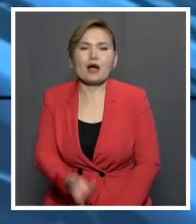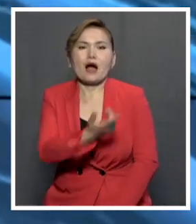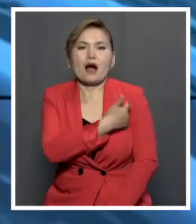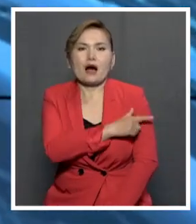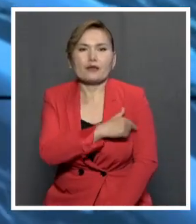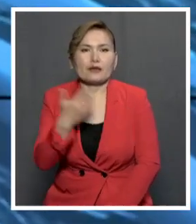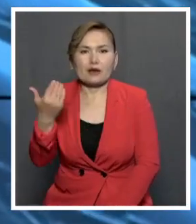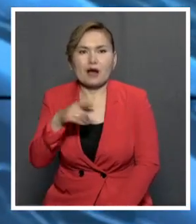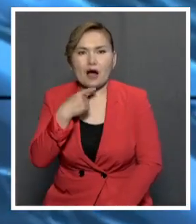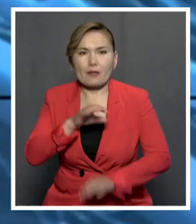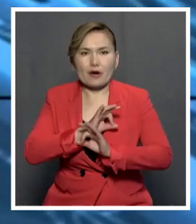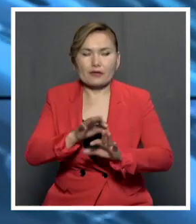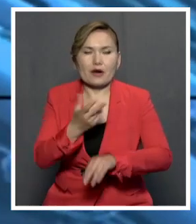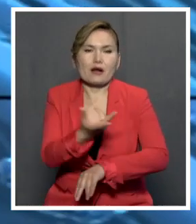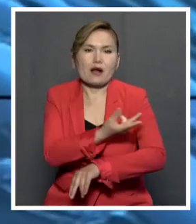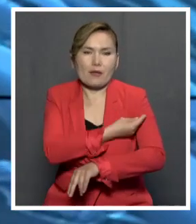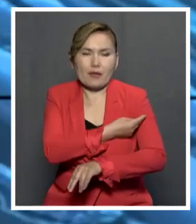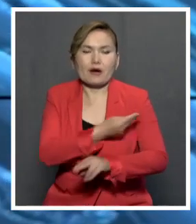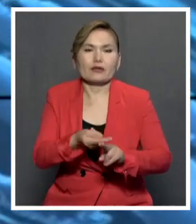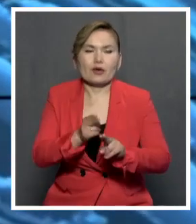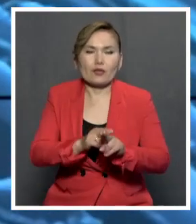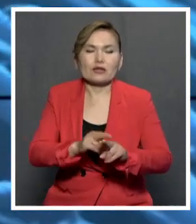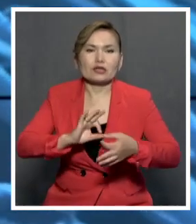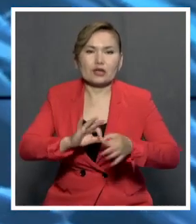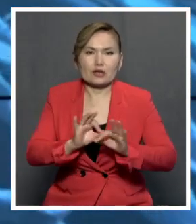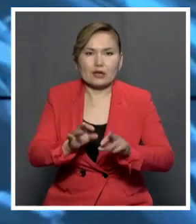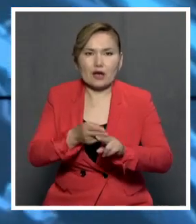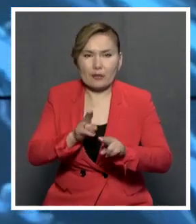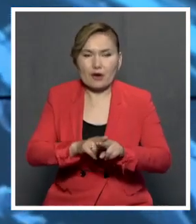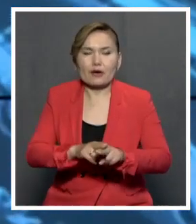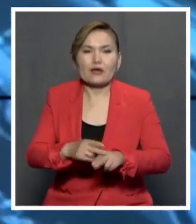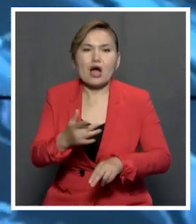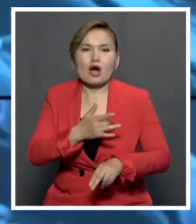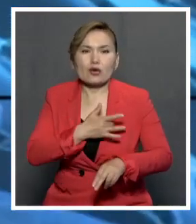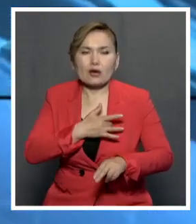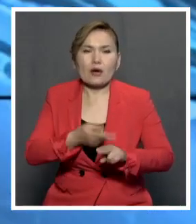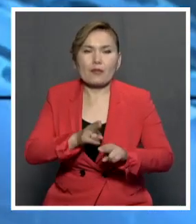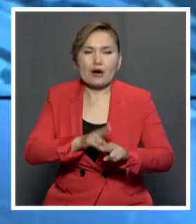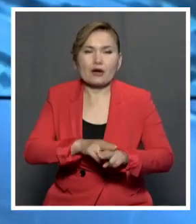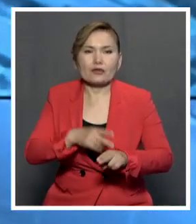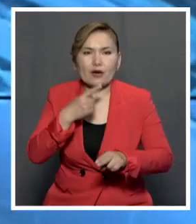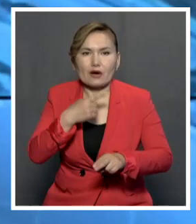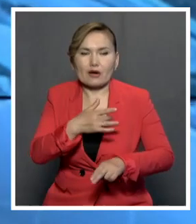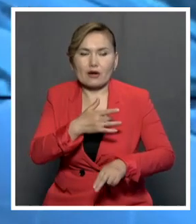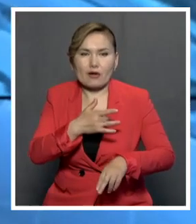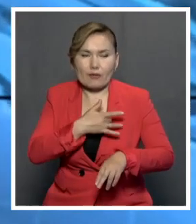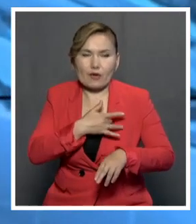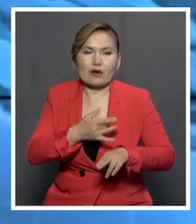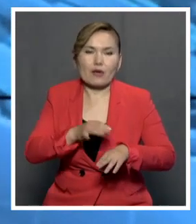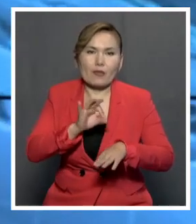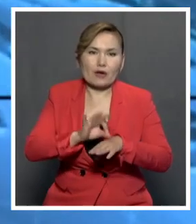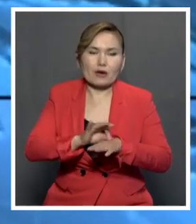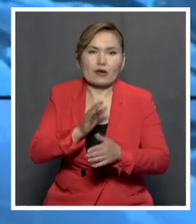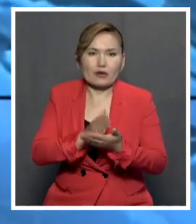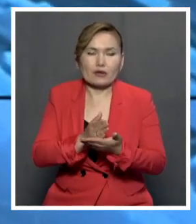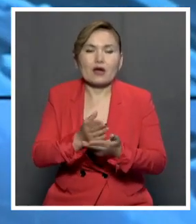Дәрігерлер вакциналау барысы жайлы өзекті сұрақтарға жауап берді. Мәселен, кардиолог маман жүрек қан тамыр аурулары бар азаматтардың да вакцина